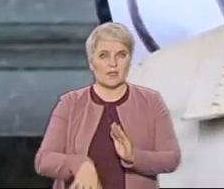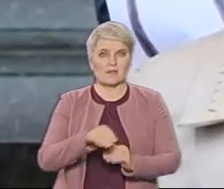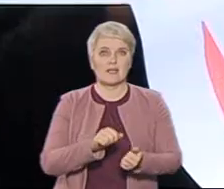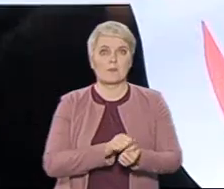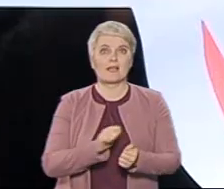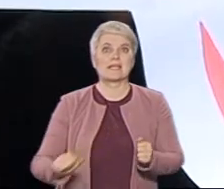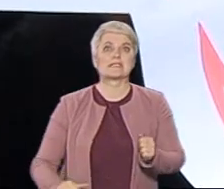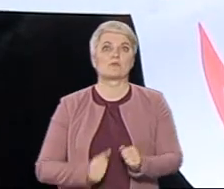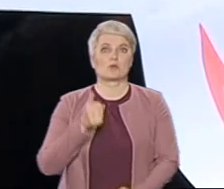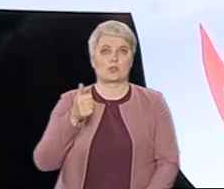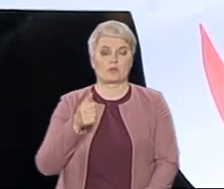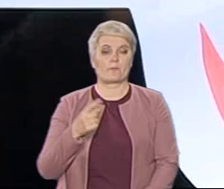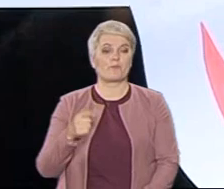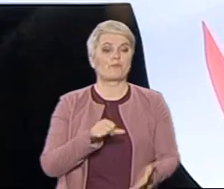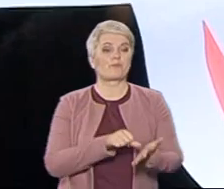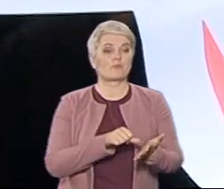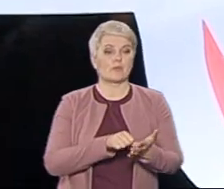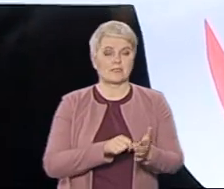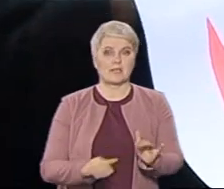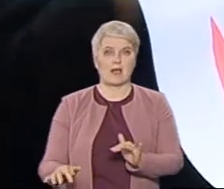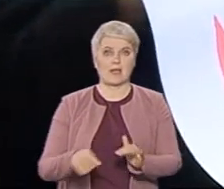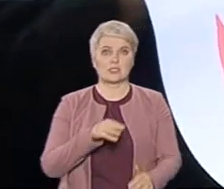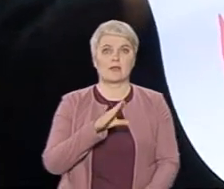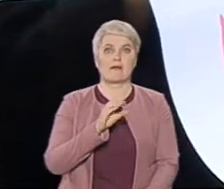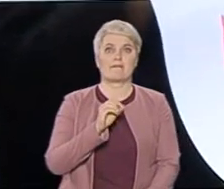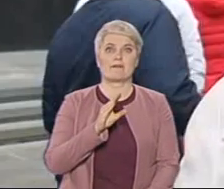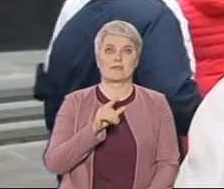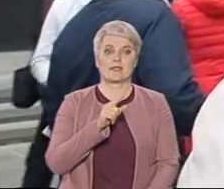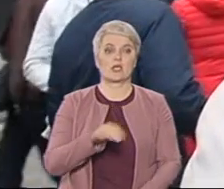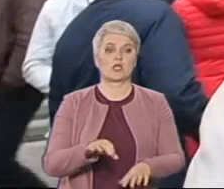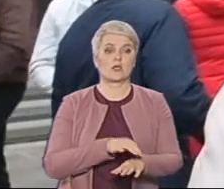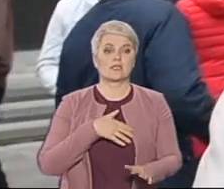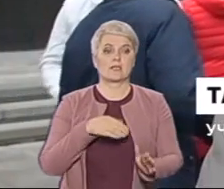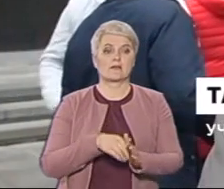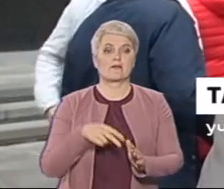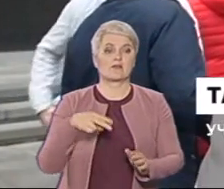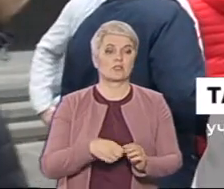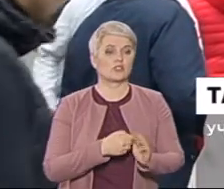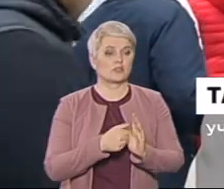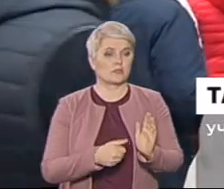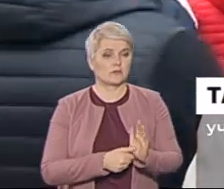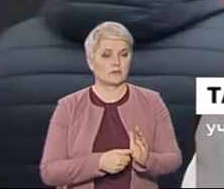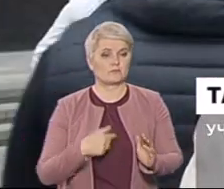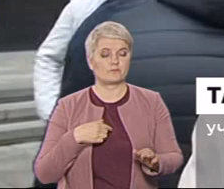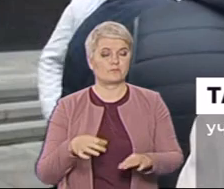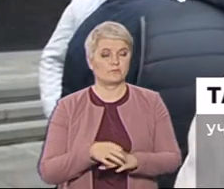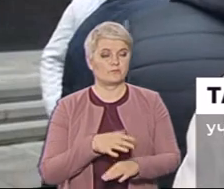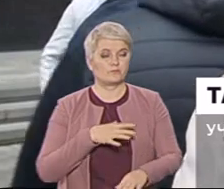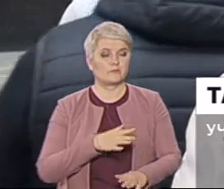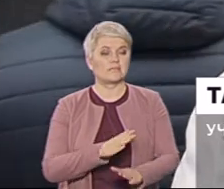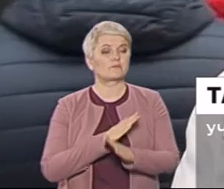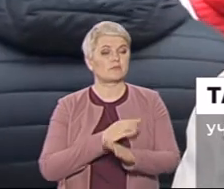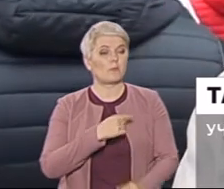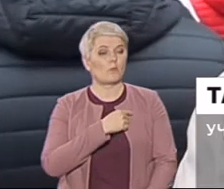учасниць акції Тамара Швець, її чоловік загинув 2014-го. Мій чоловік загинув, був